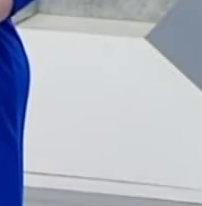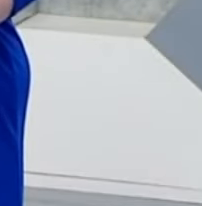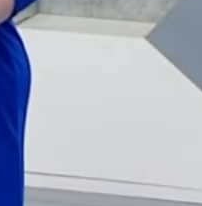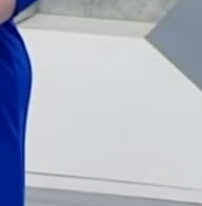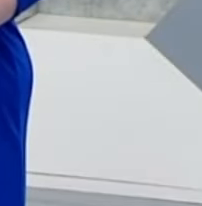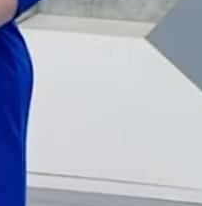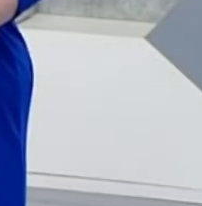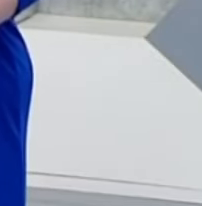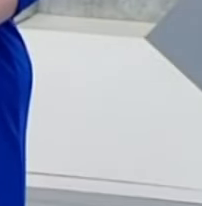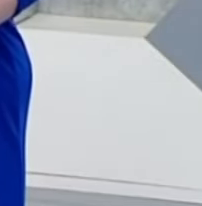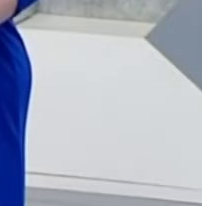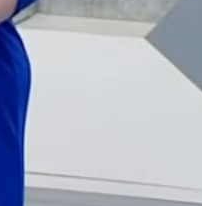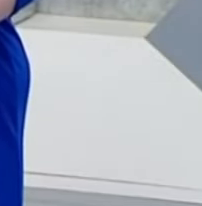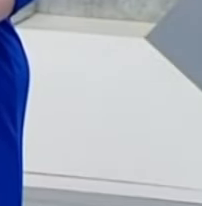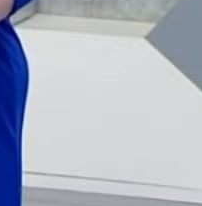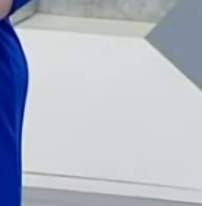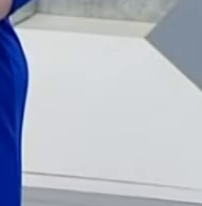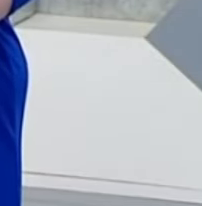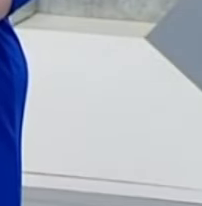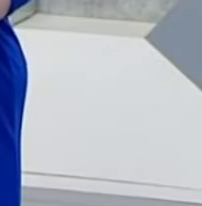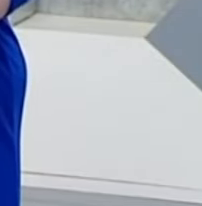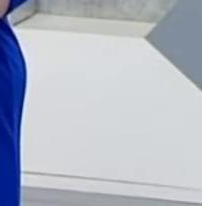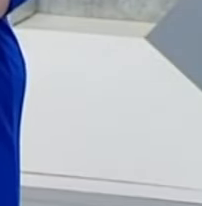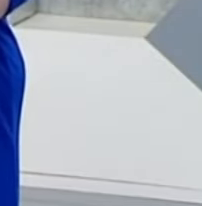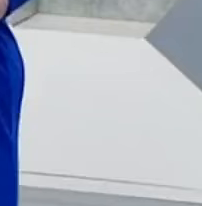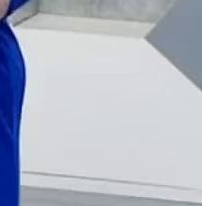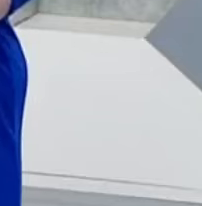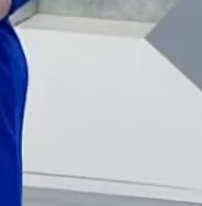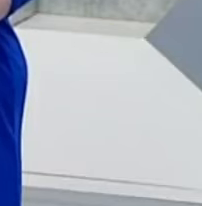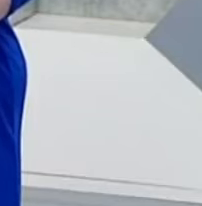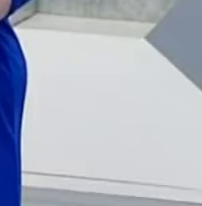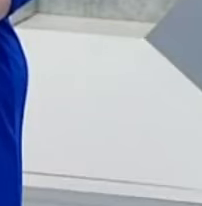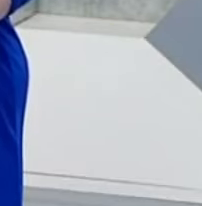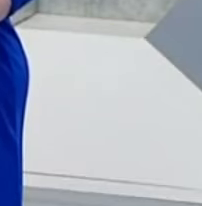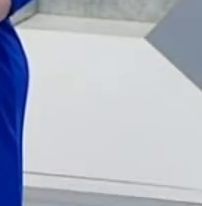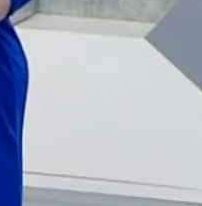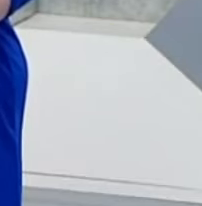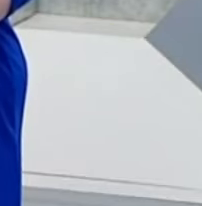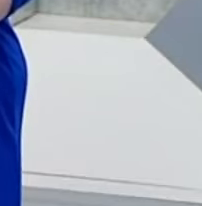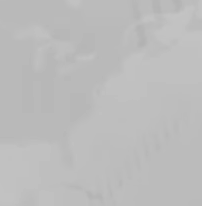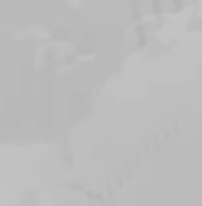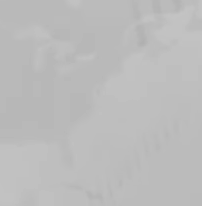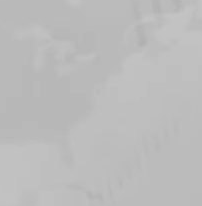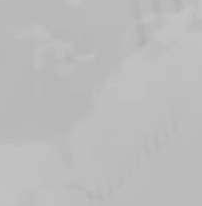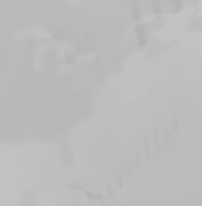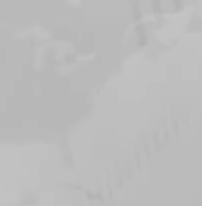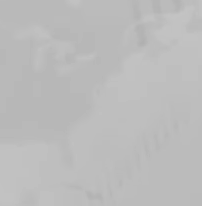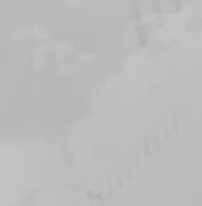GMA Pinoy TV at sa www.gmanews.tv.